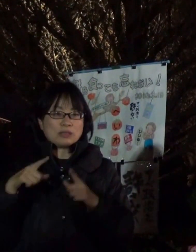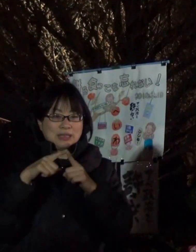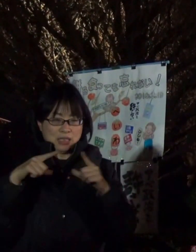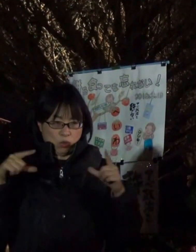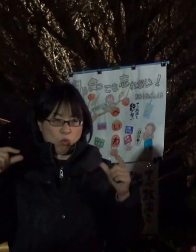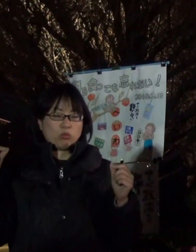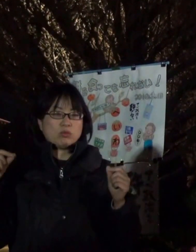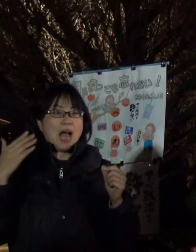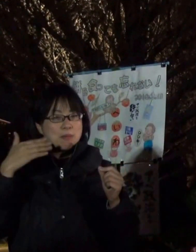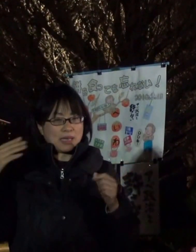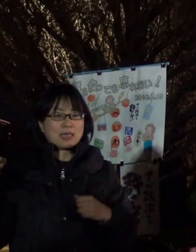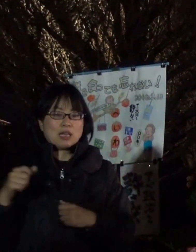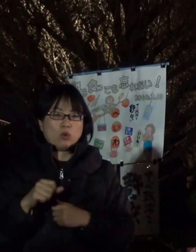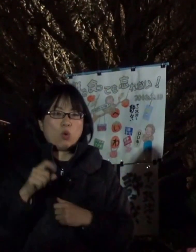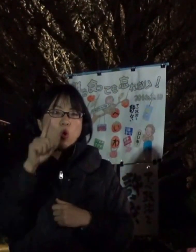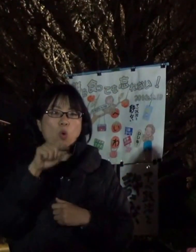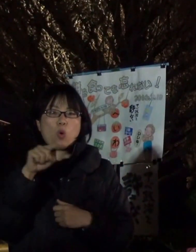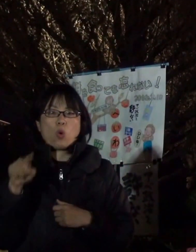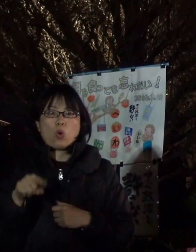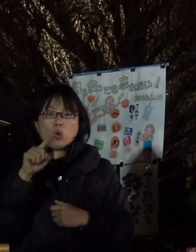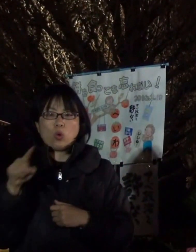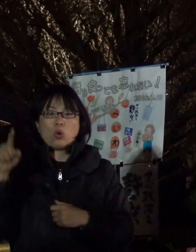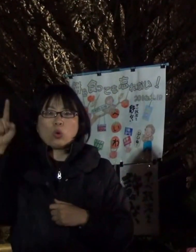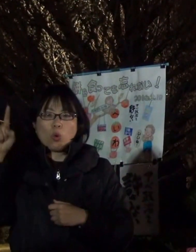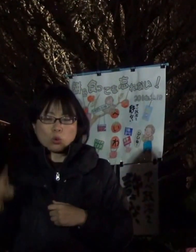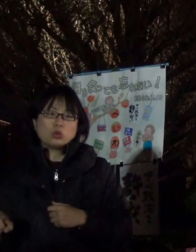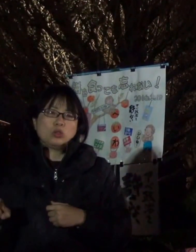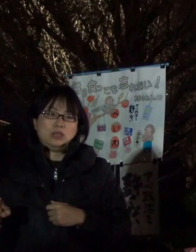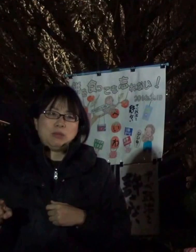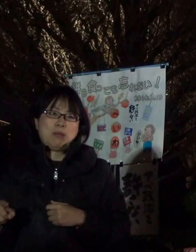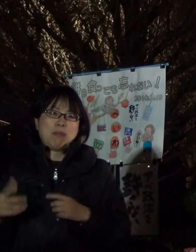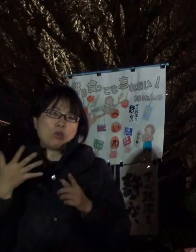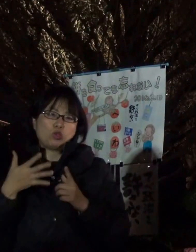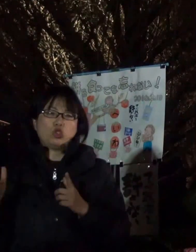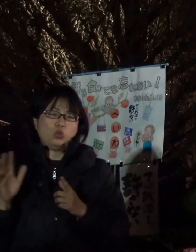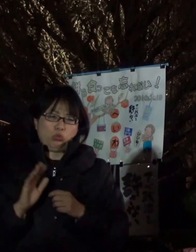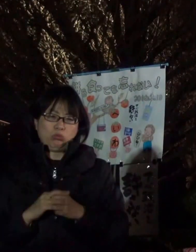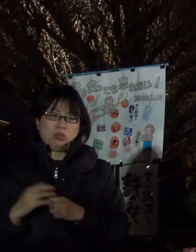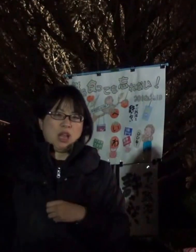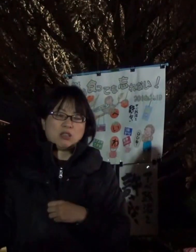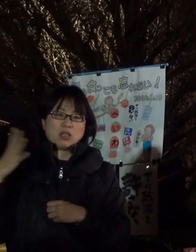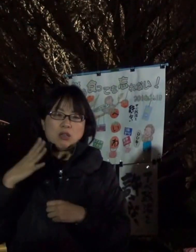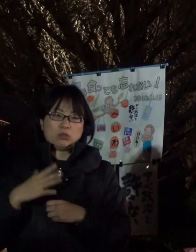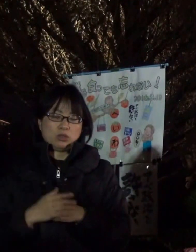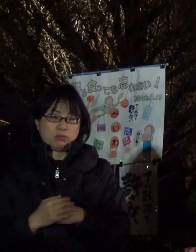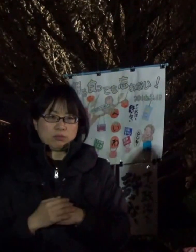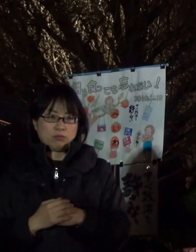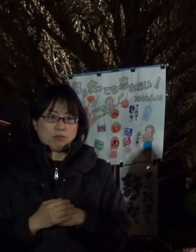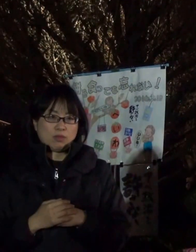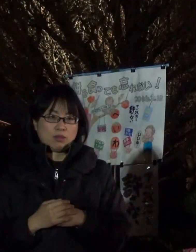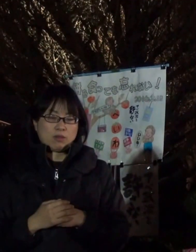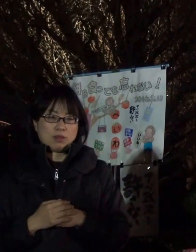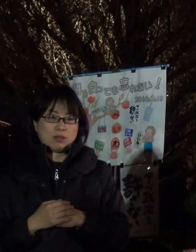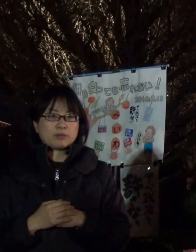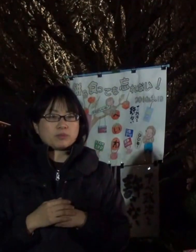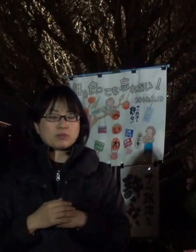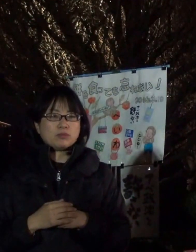大臣といい同じ名前の方がおられたら失礼ですけれども、まるで本当に二重丸